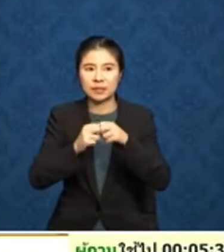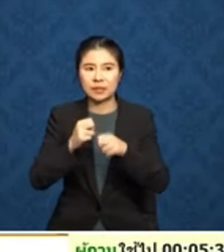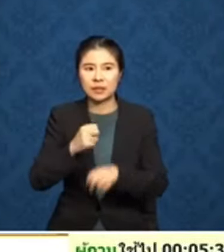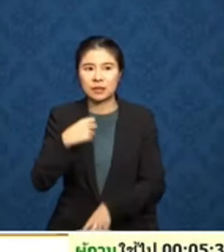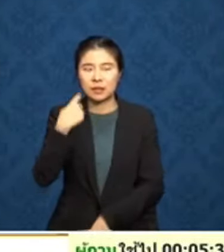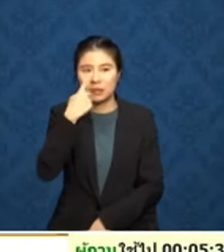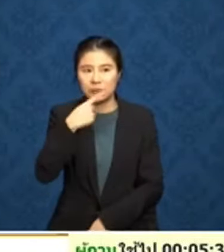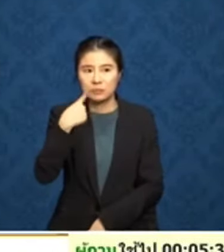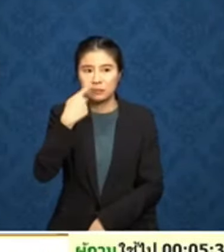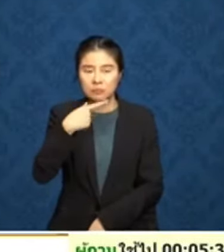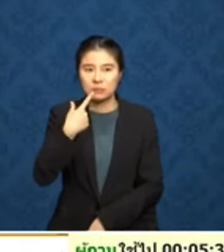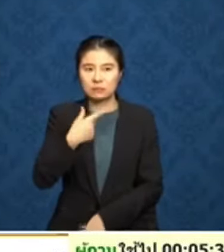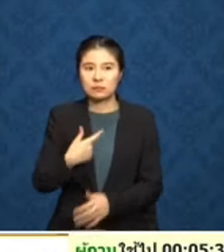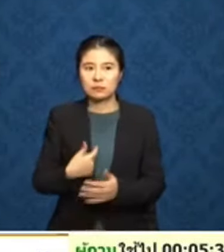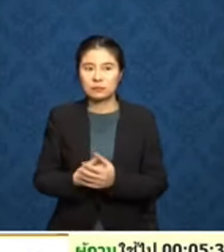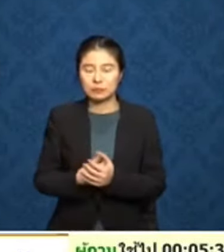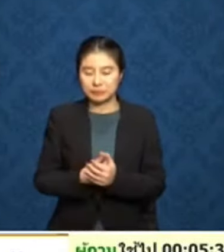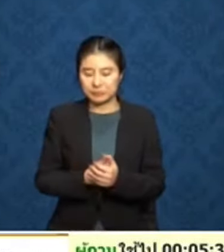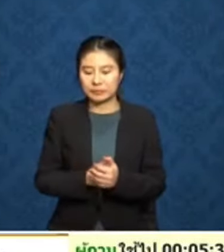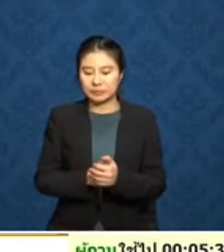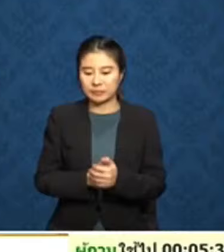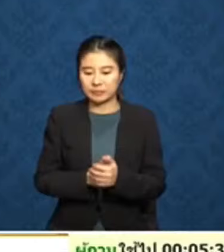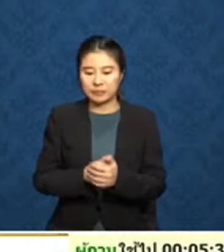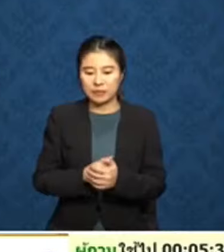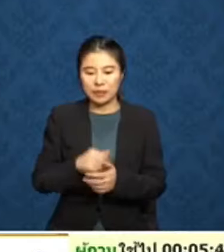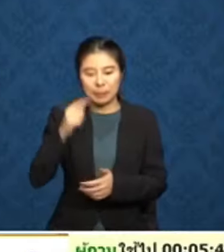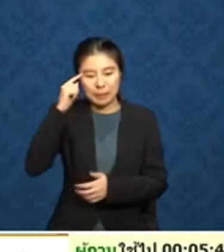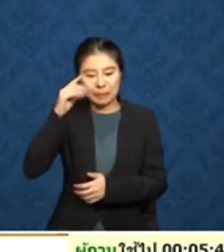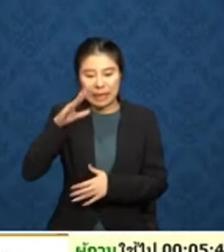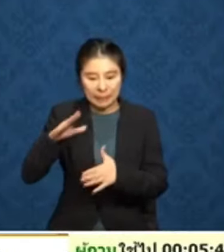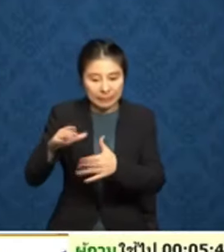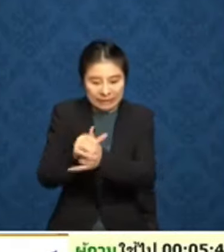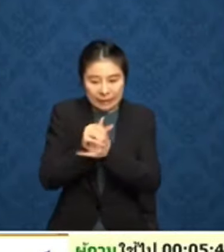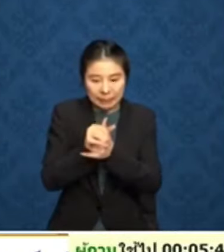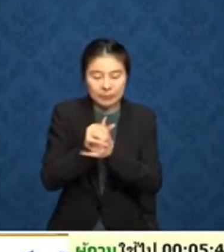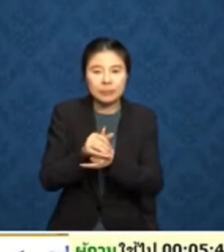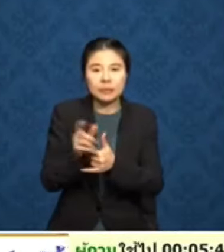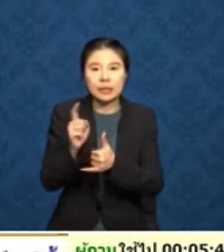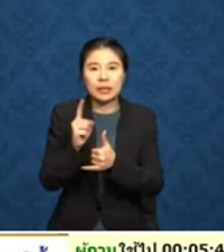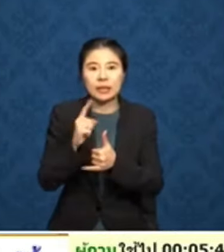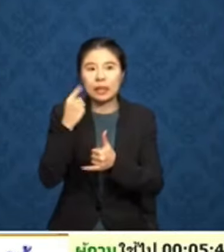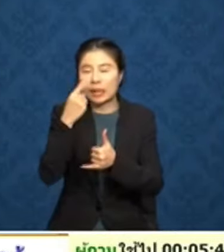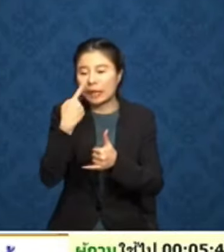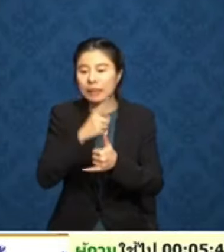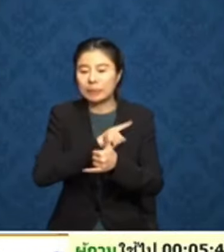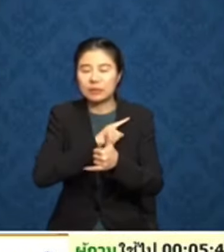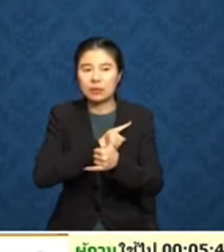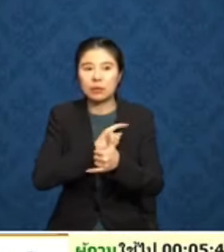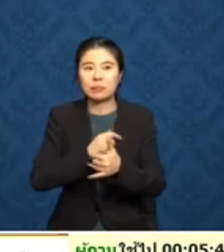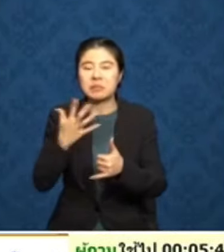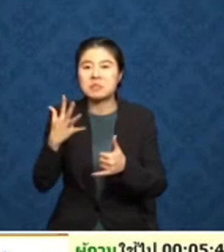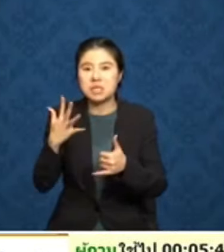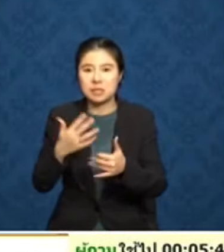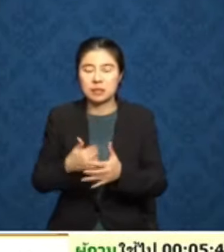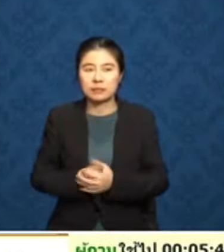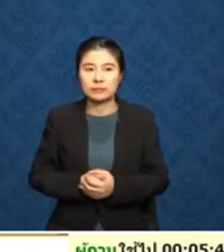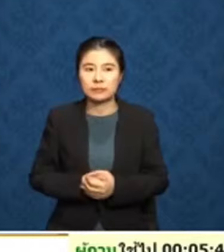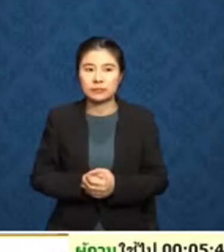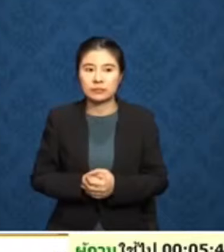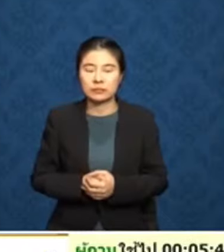ป็นผู้นำตัวคนเหล่านี้นะคะไปบำบัดเพราะว่าต้องพูดอย่างนี้ค่ะว่าปัญหาที่เกิดขึ้นก็คือคนเห